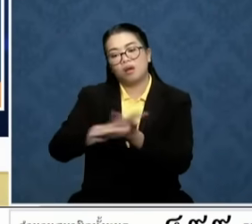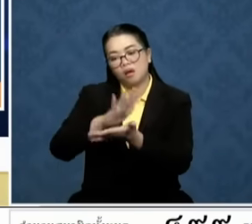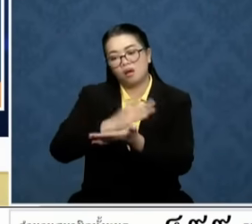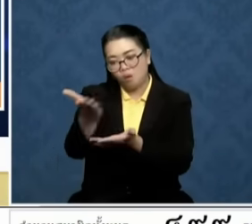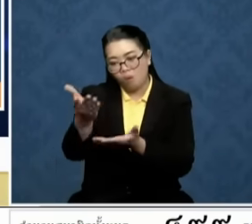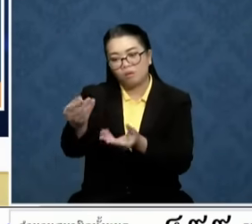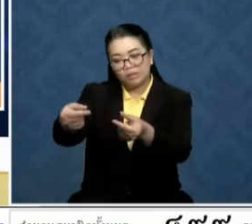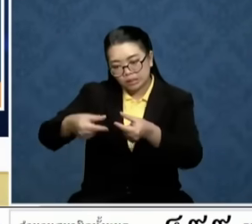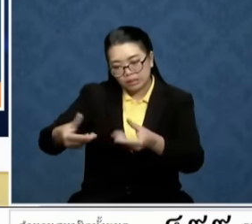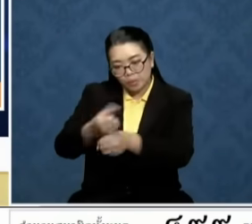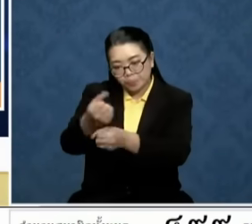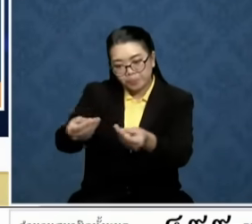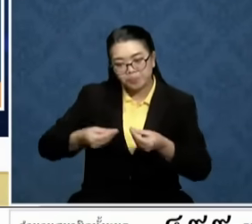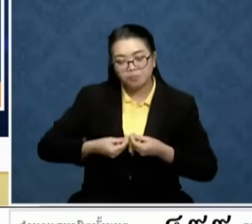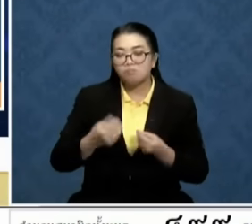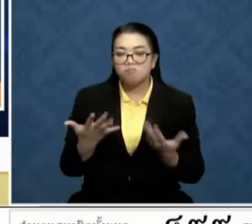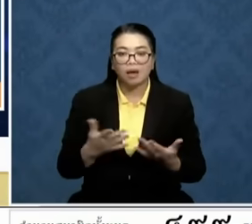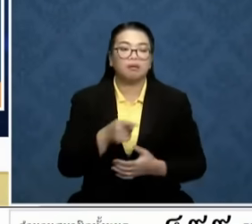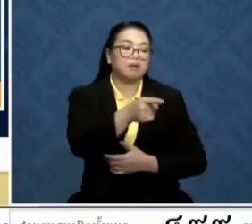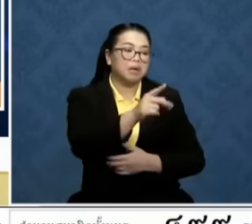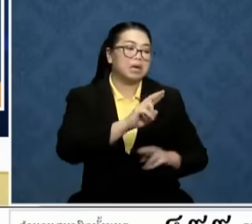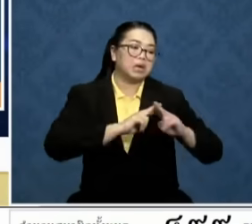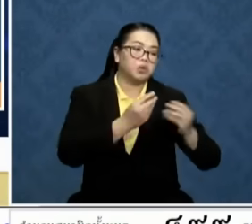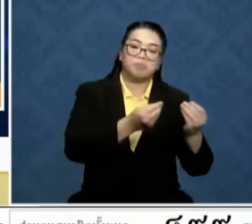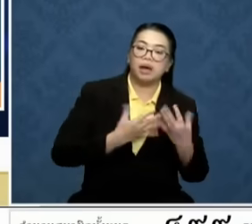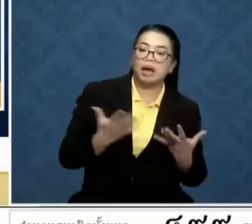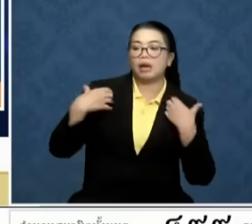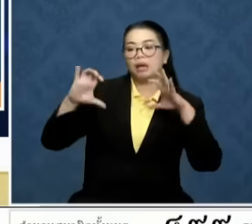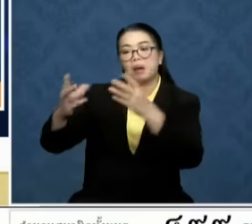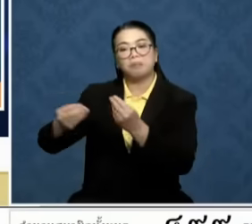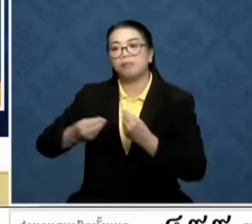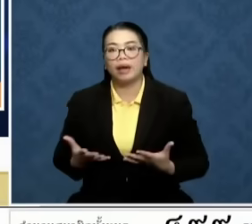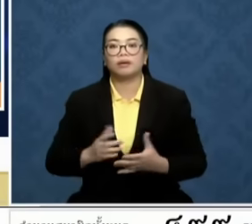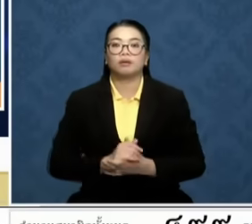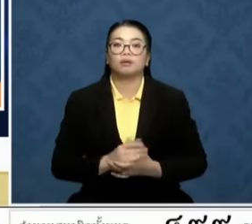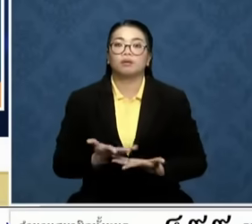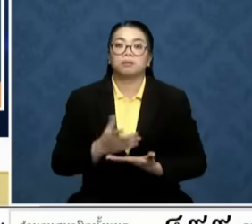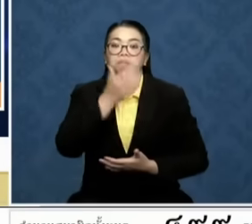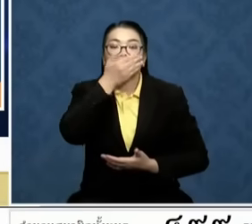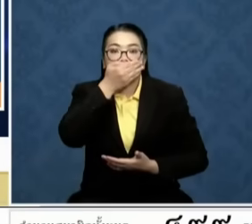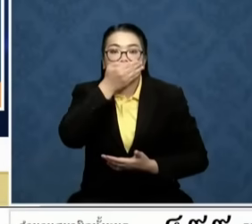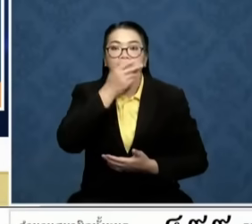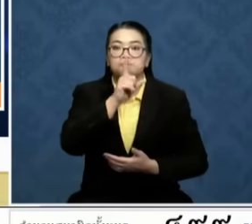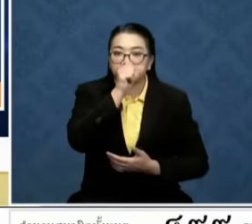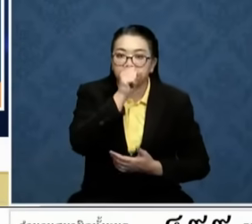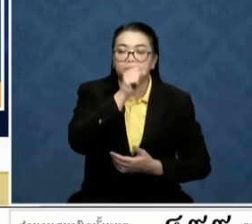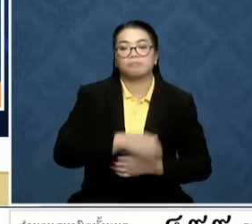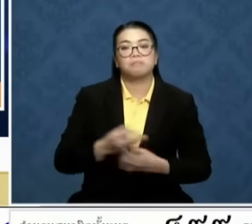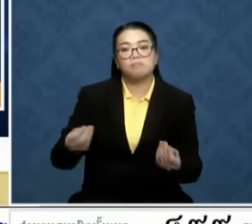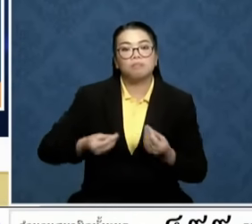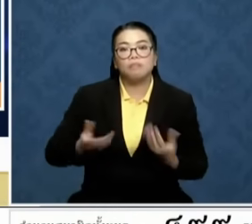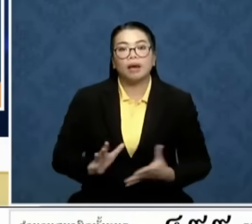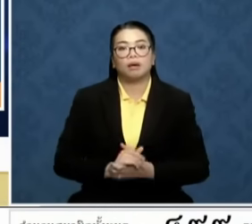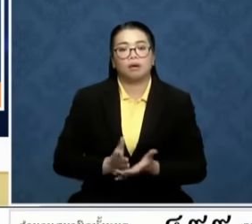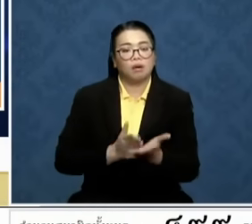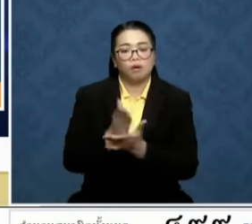ยิบไม่ให้กรมประมงก็ไม่ให้เอกชนก็ไม่ให้มันเลยเป็นที่มาของวันนี้ท่านประธานว่าฝ่ายนิติบัญญัติเนี่ย